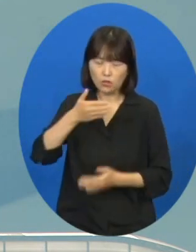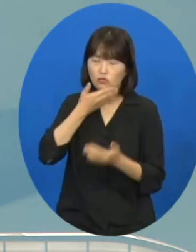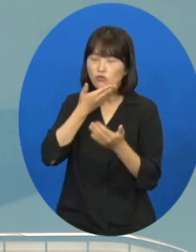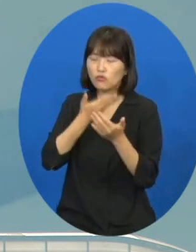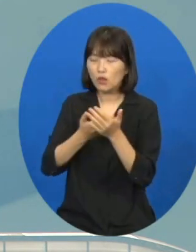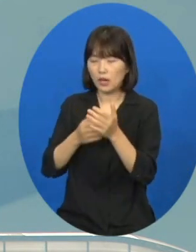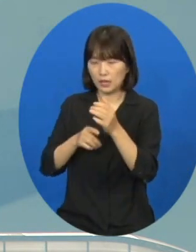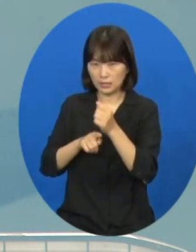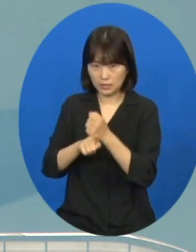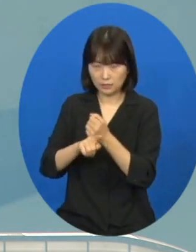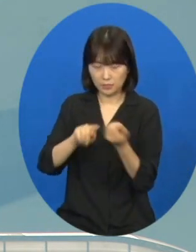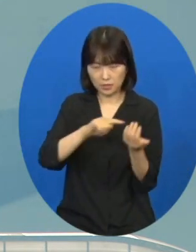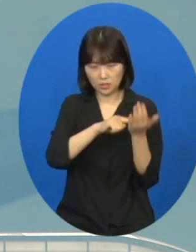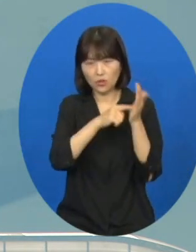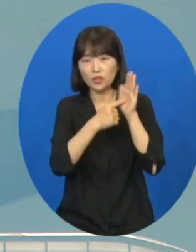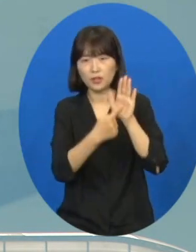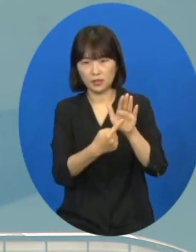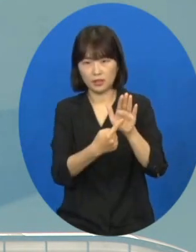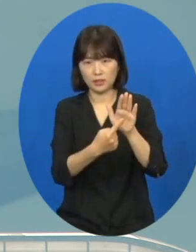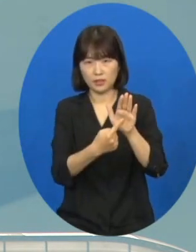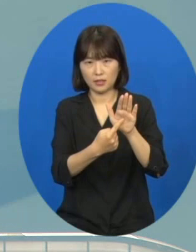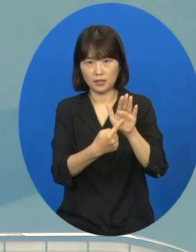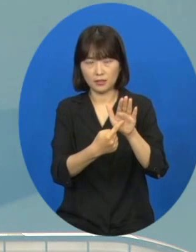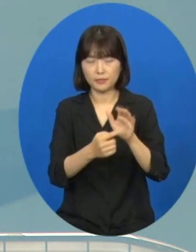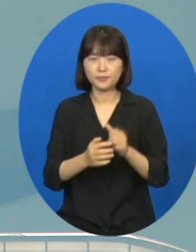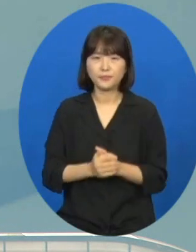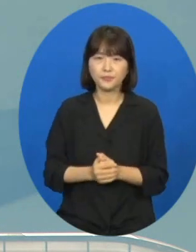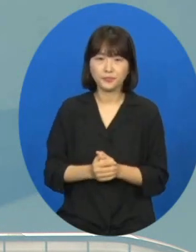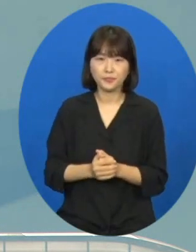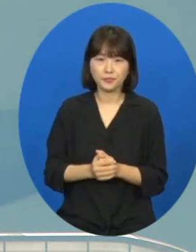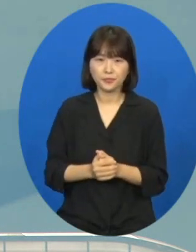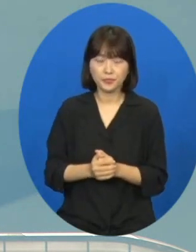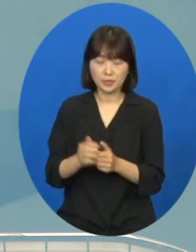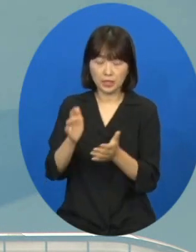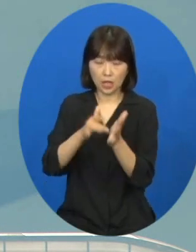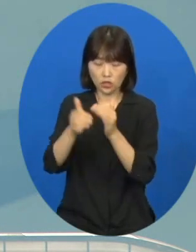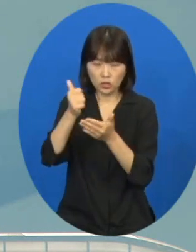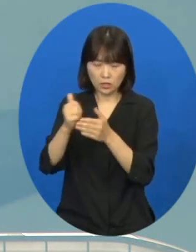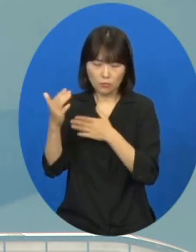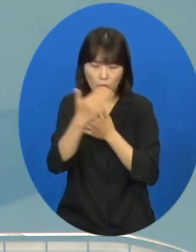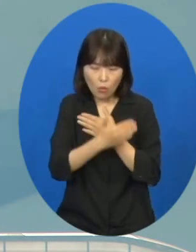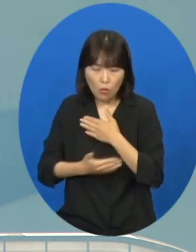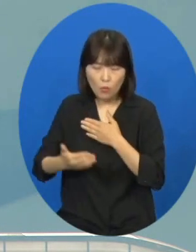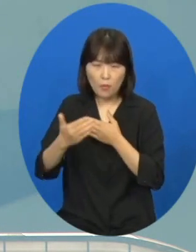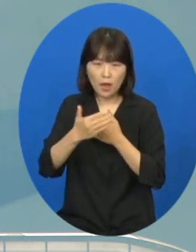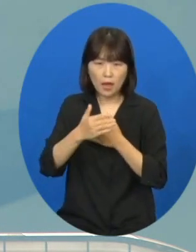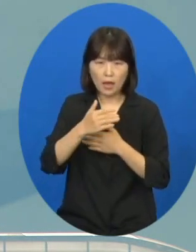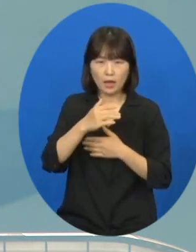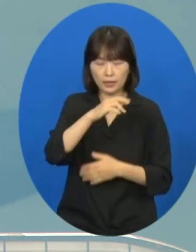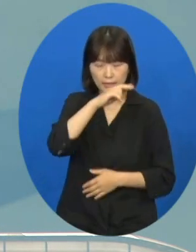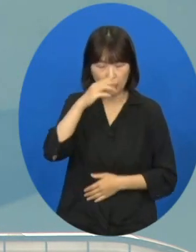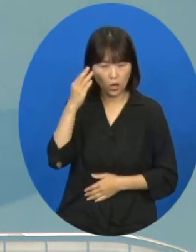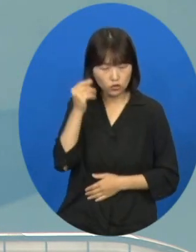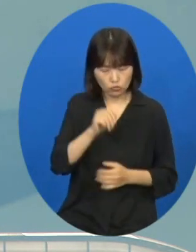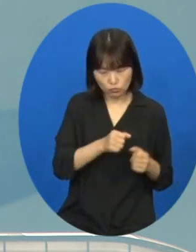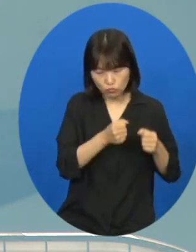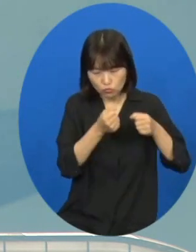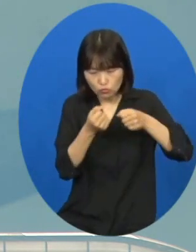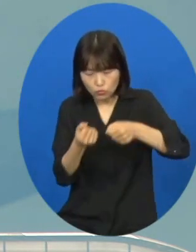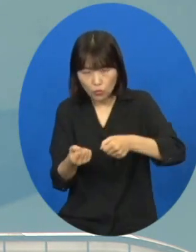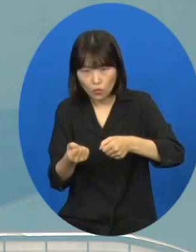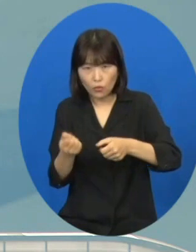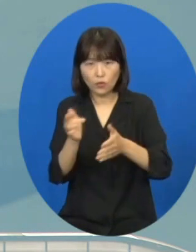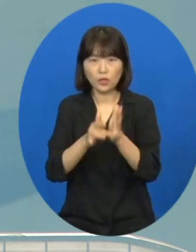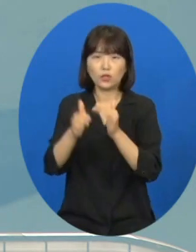의미를 드러내셨다. 그 이제 죽으실 예수님의 몸에 향유를 부음으로 예수님의